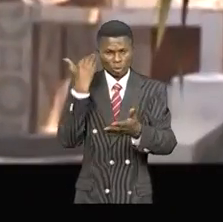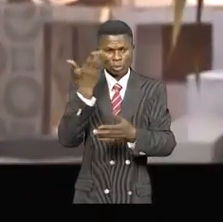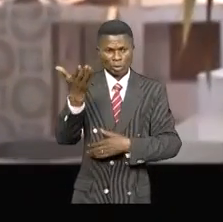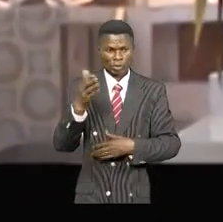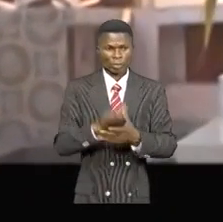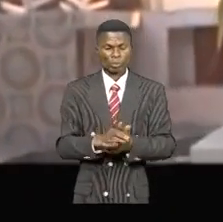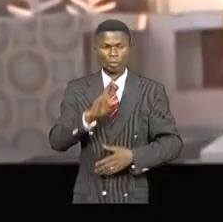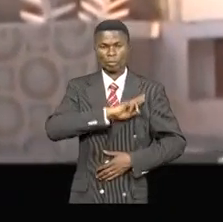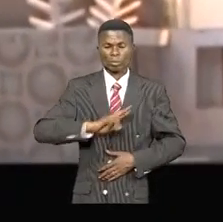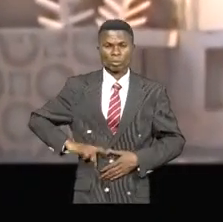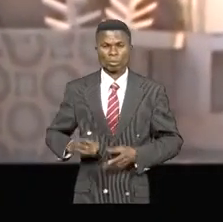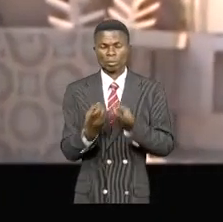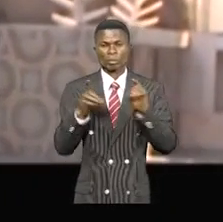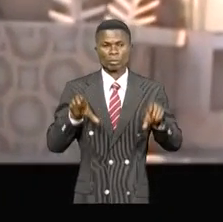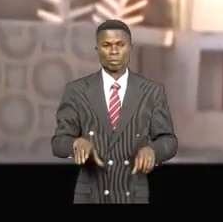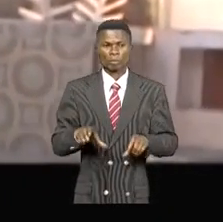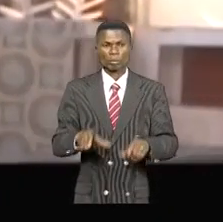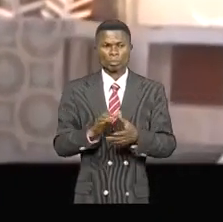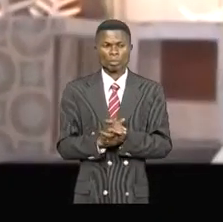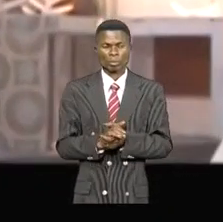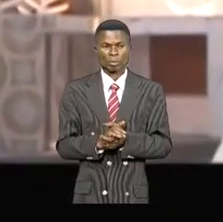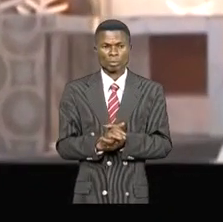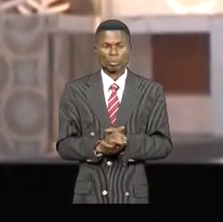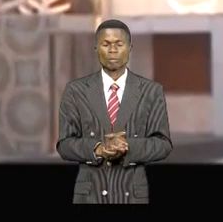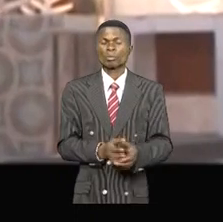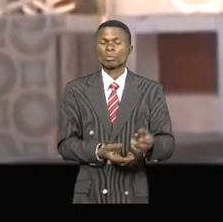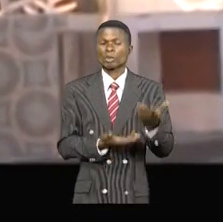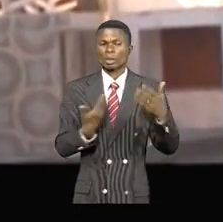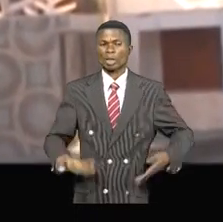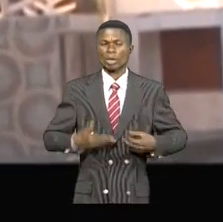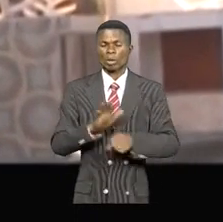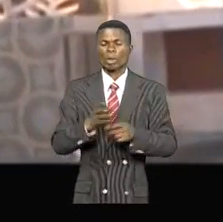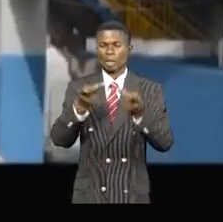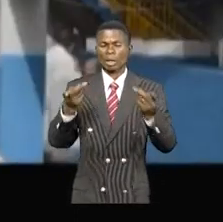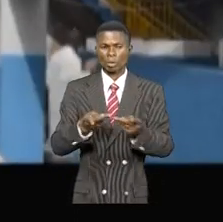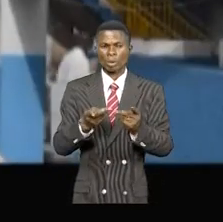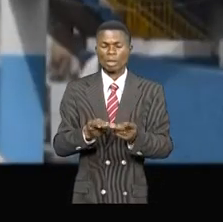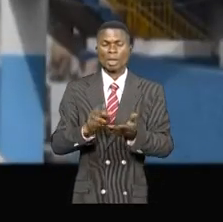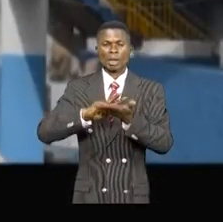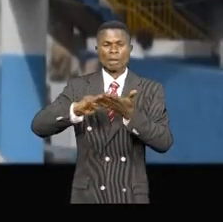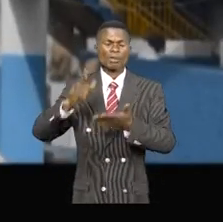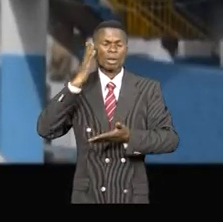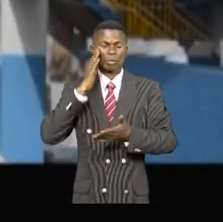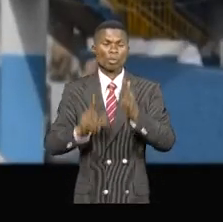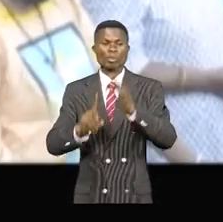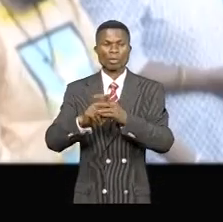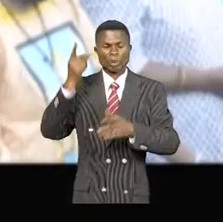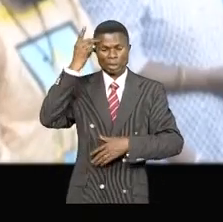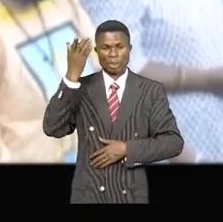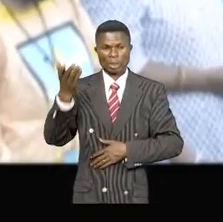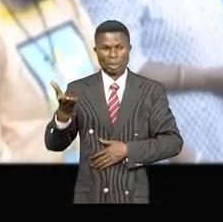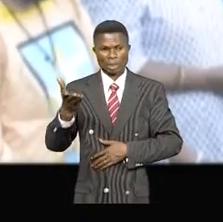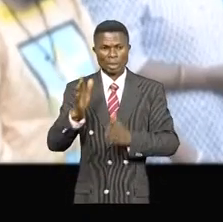La République démocratique du Congo peut se prévaloir d'avoir un lieu où la Vierge Marie est apparue à Kinshasa.